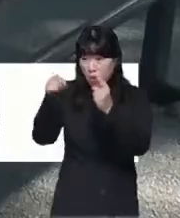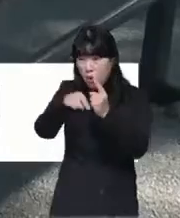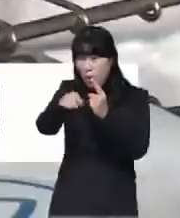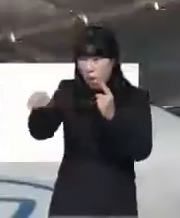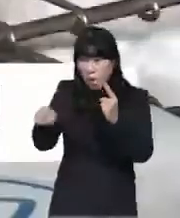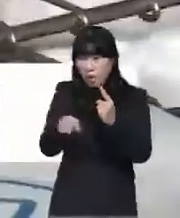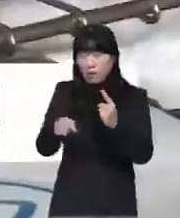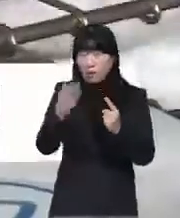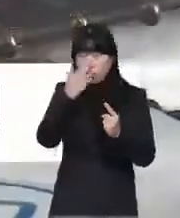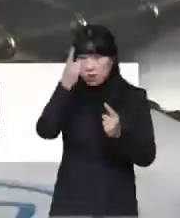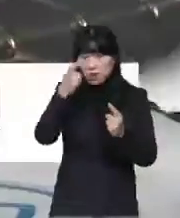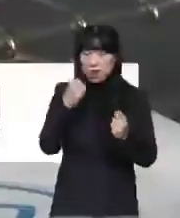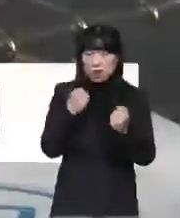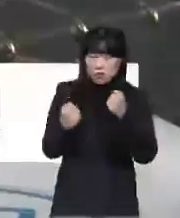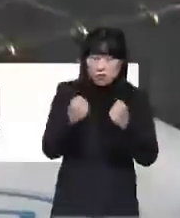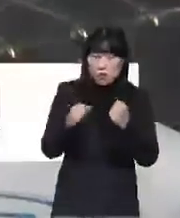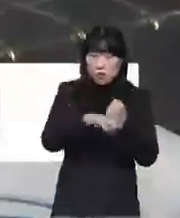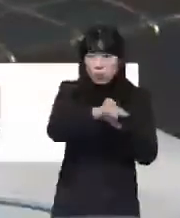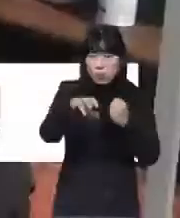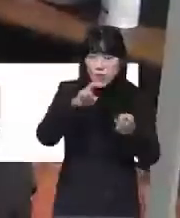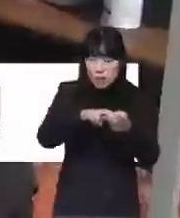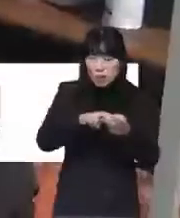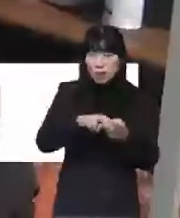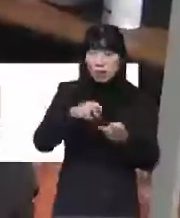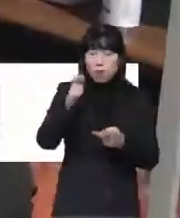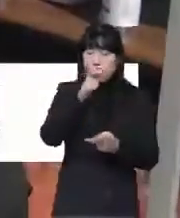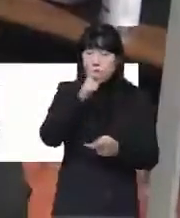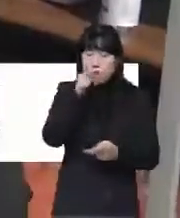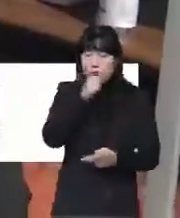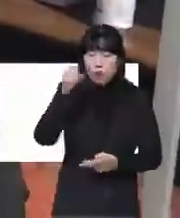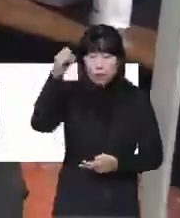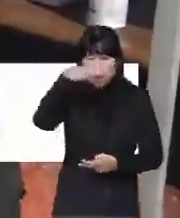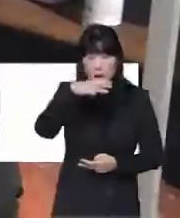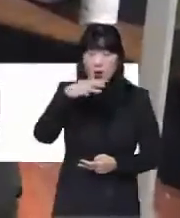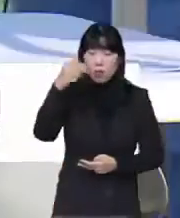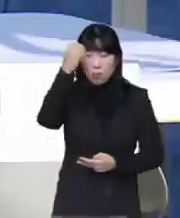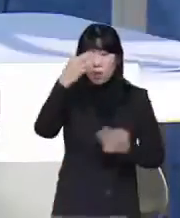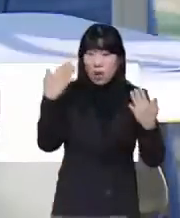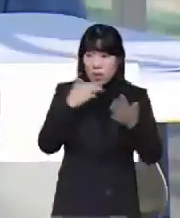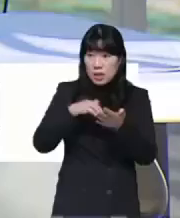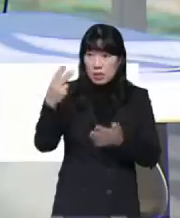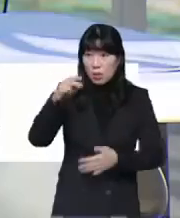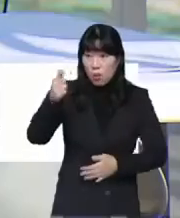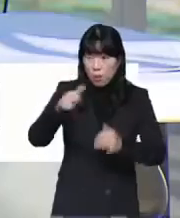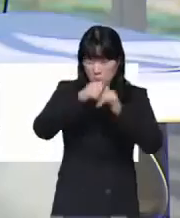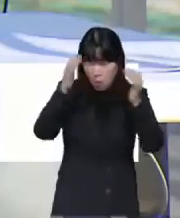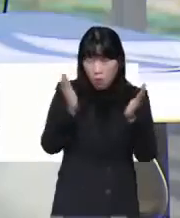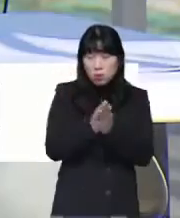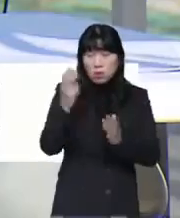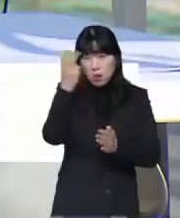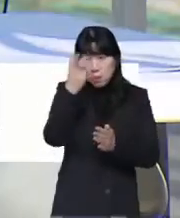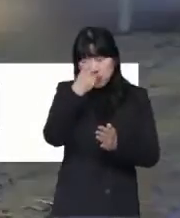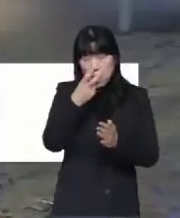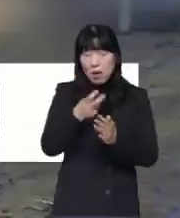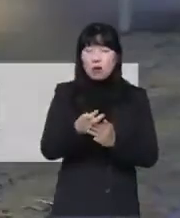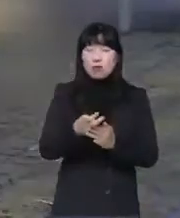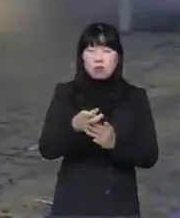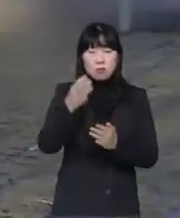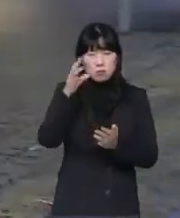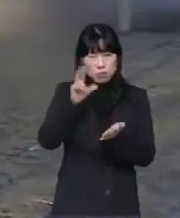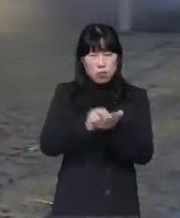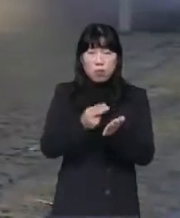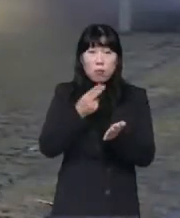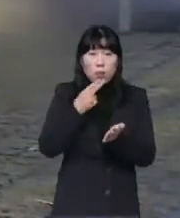순천 위 테니스 센터 와 광양 고등학교 접촉자 2500명 모두 음성 판정을 받았다는 점입니다